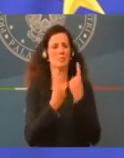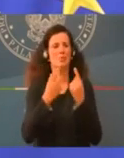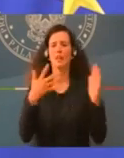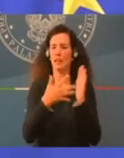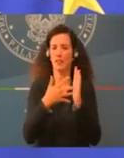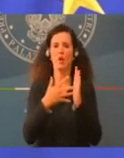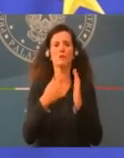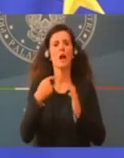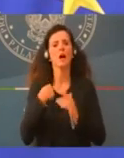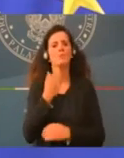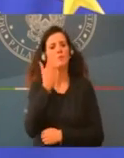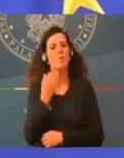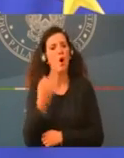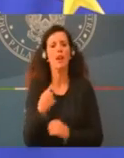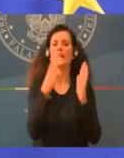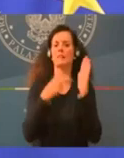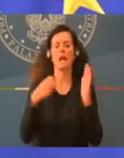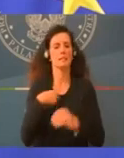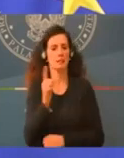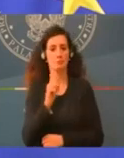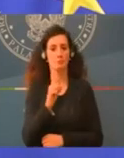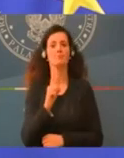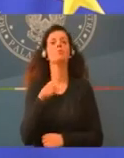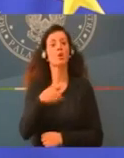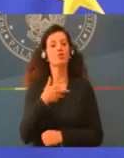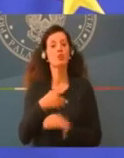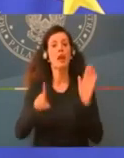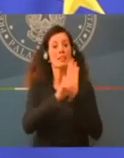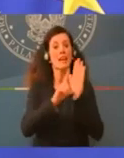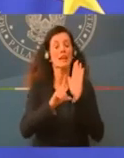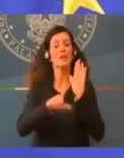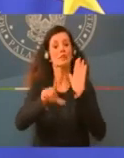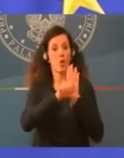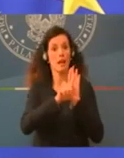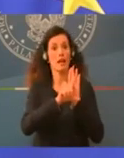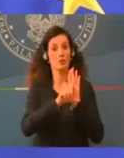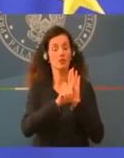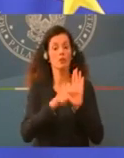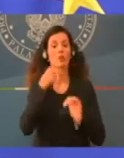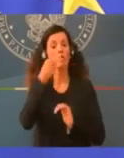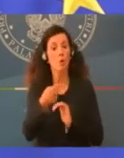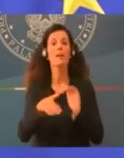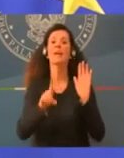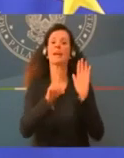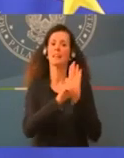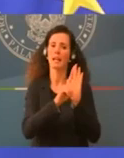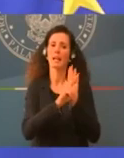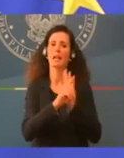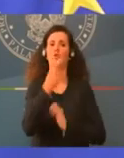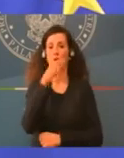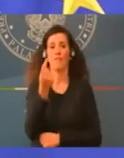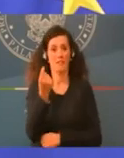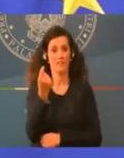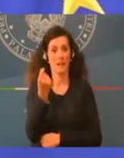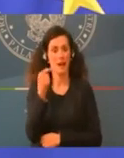fiscale abbiamo disposto la sospensione dei pagamenti delle cartelle esattoriali che erano già pronte erano lì per